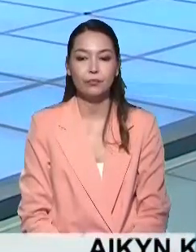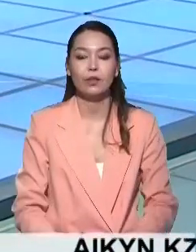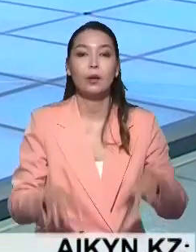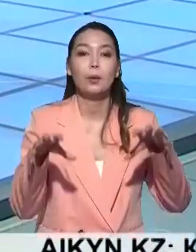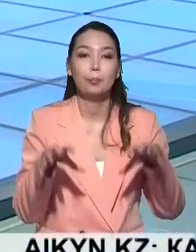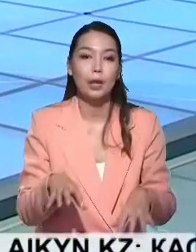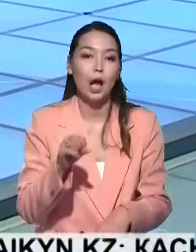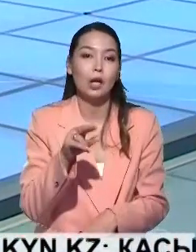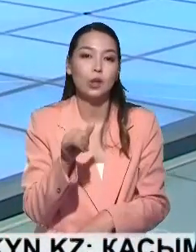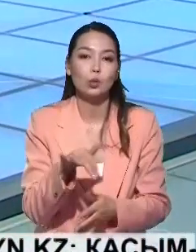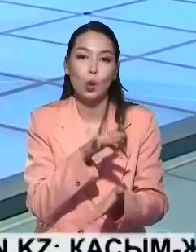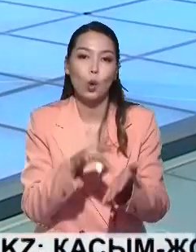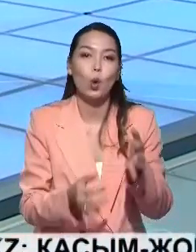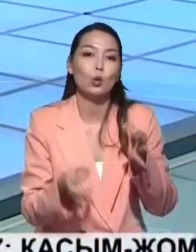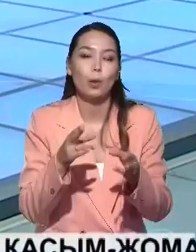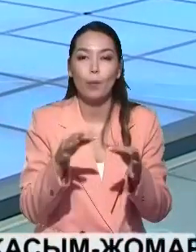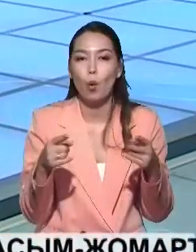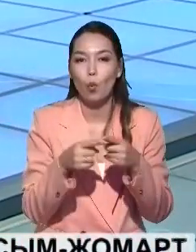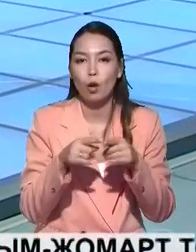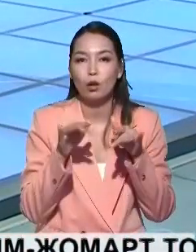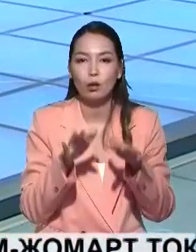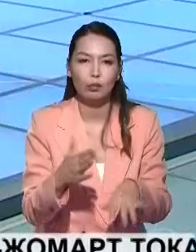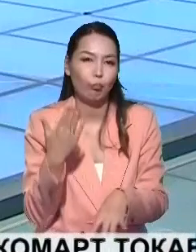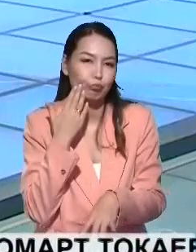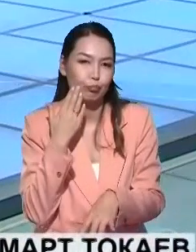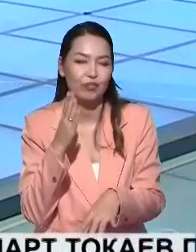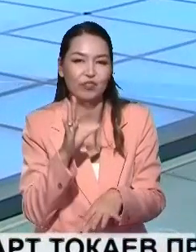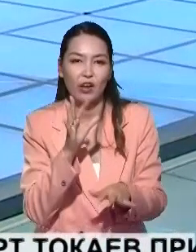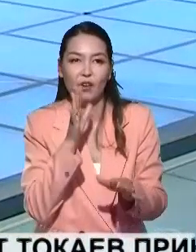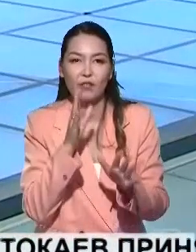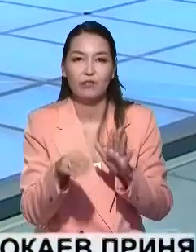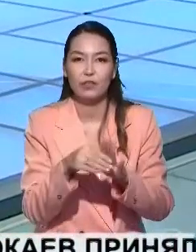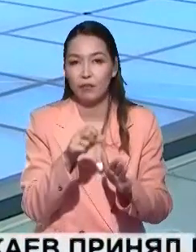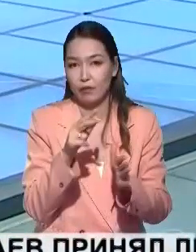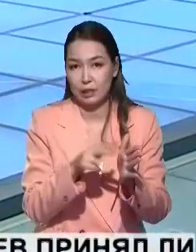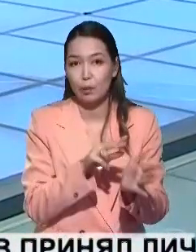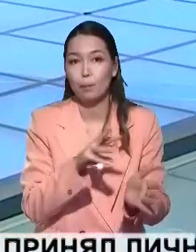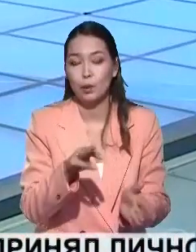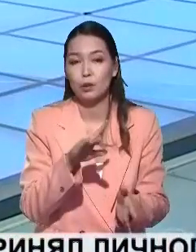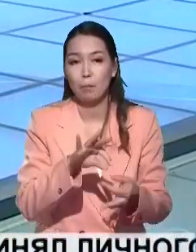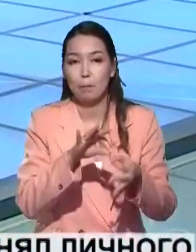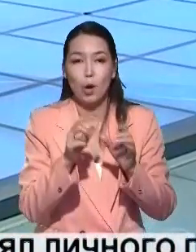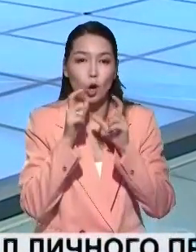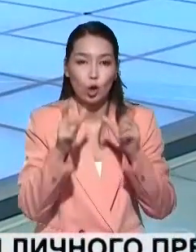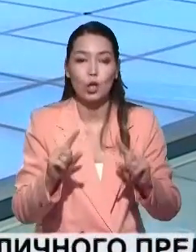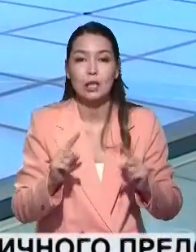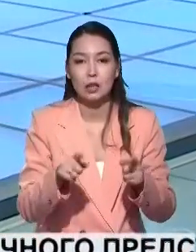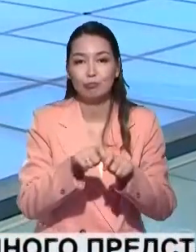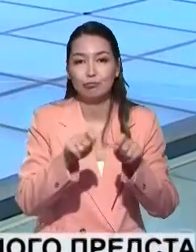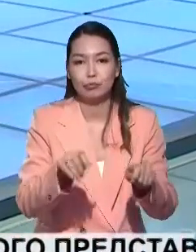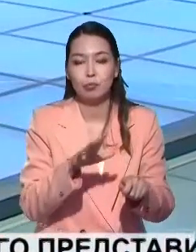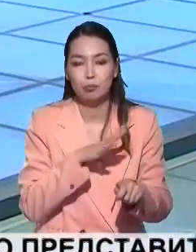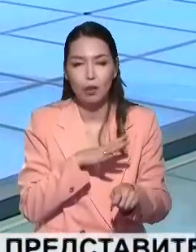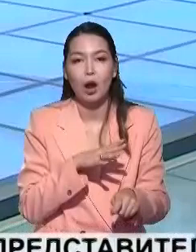Председателя Актауского городского суда по уголовным делам подозревают во взятке 18 миллионов тенге. Подробности громкого задержания раскрыли в